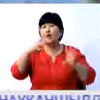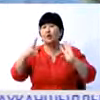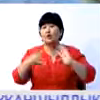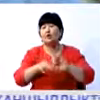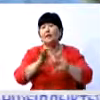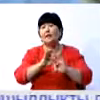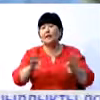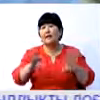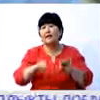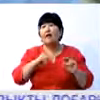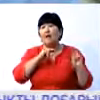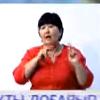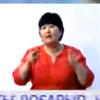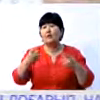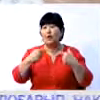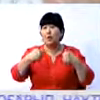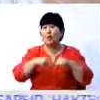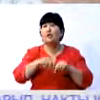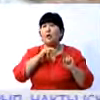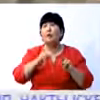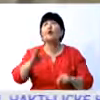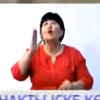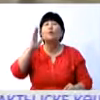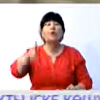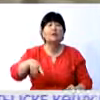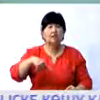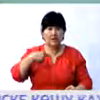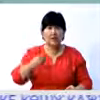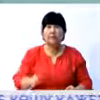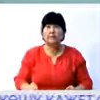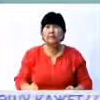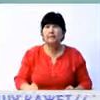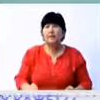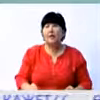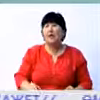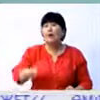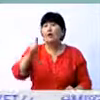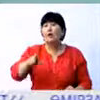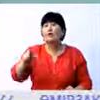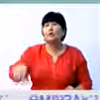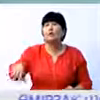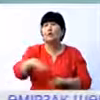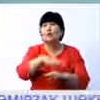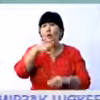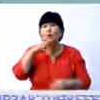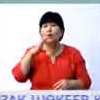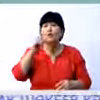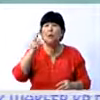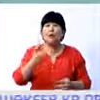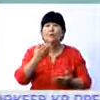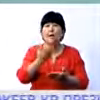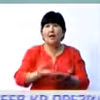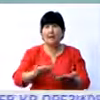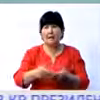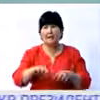түйіні тарқағанша қадағалаушы орган тарапынан бақылау болатынын жеткізді. Тұрғындар көбінесе әлеуметтік тұрғыдан мәселелер